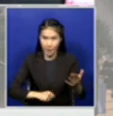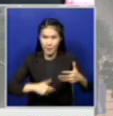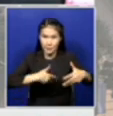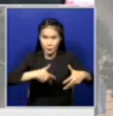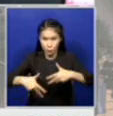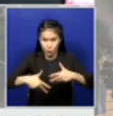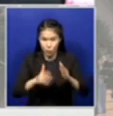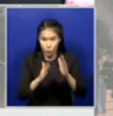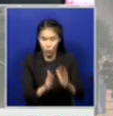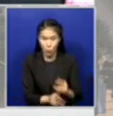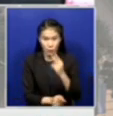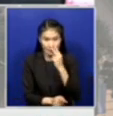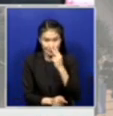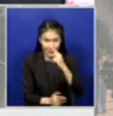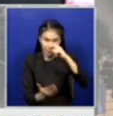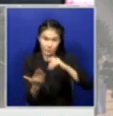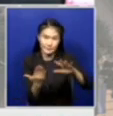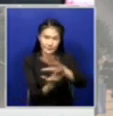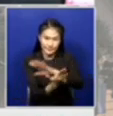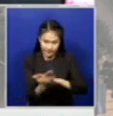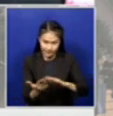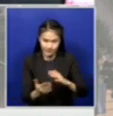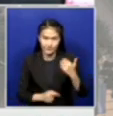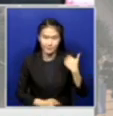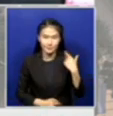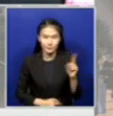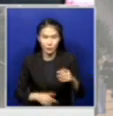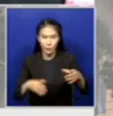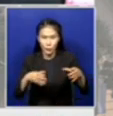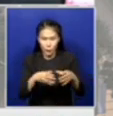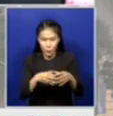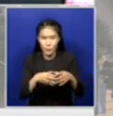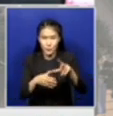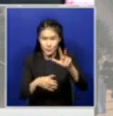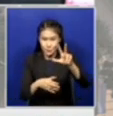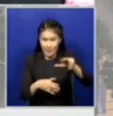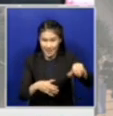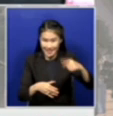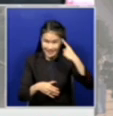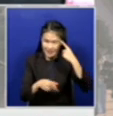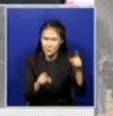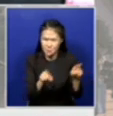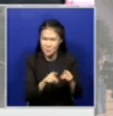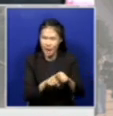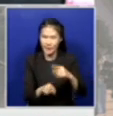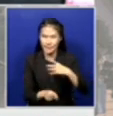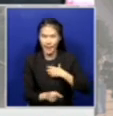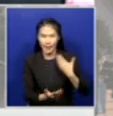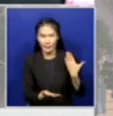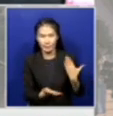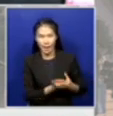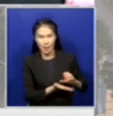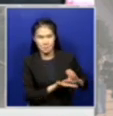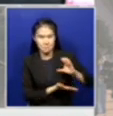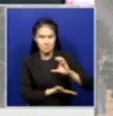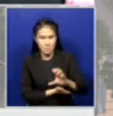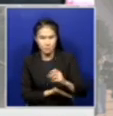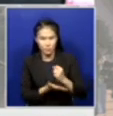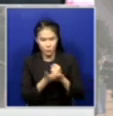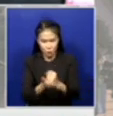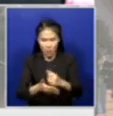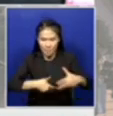ชนคนไทยทั้งประเทศนะครับพรรคเพื่อไทยเห็นด้วยกับการจัดสรรงบประมาณเพื่อช่วยเหลือประชา